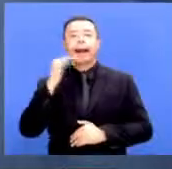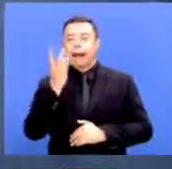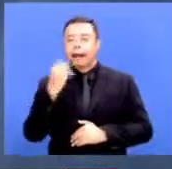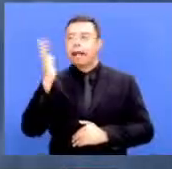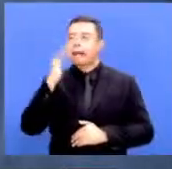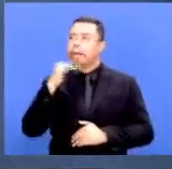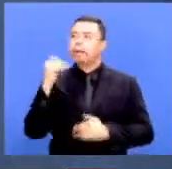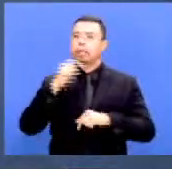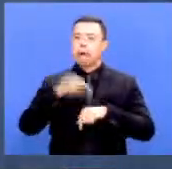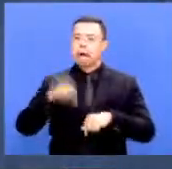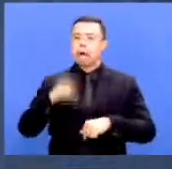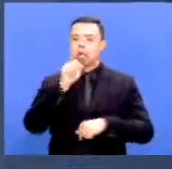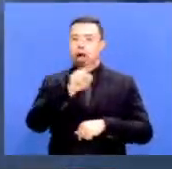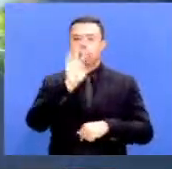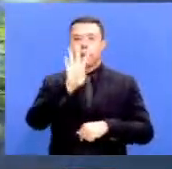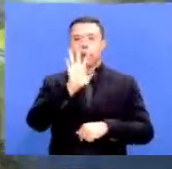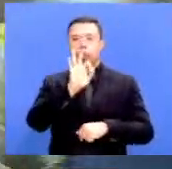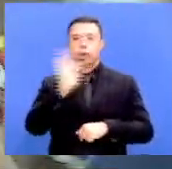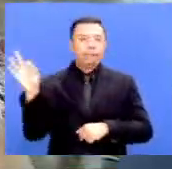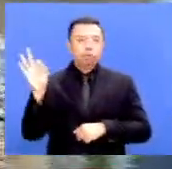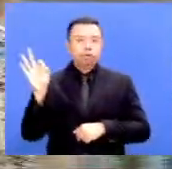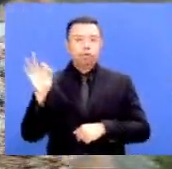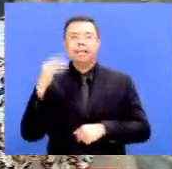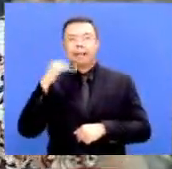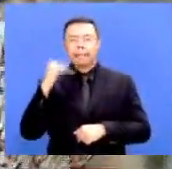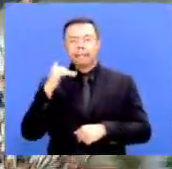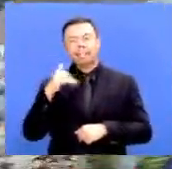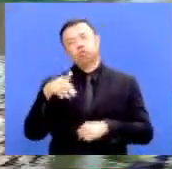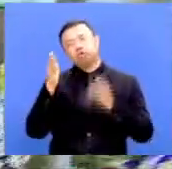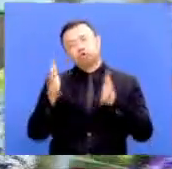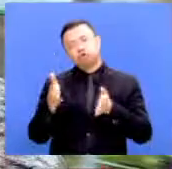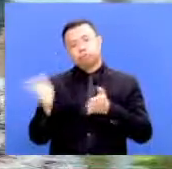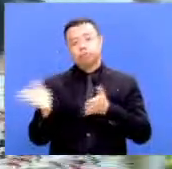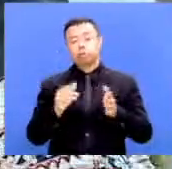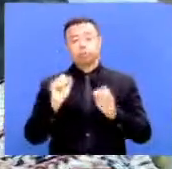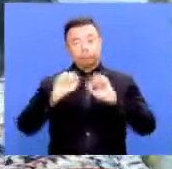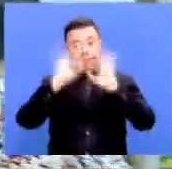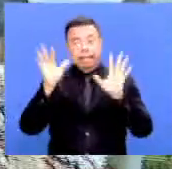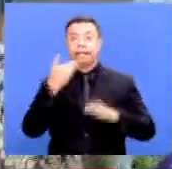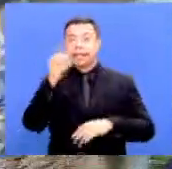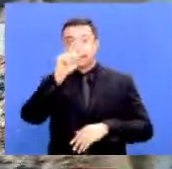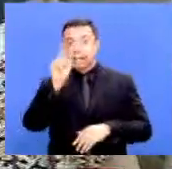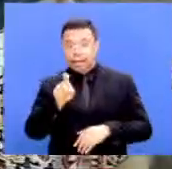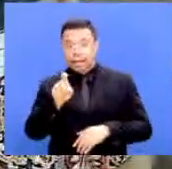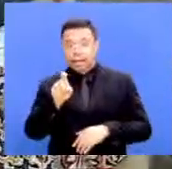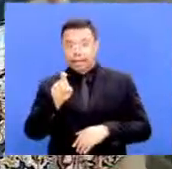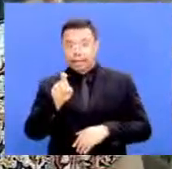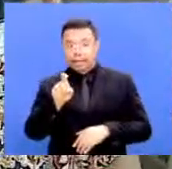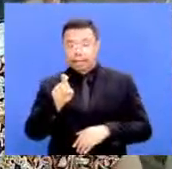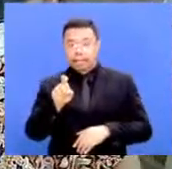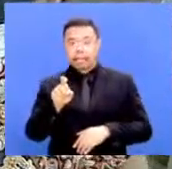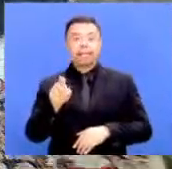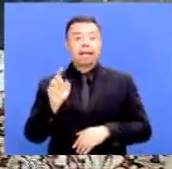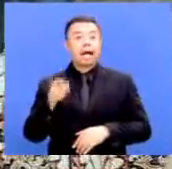ini bahkan mencapai Rp140.000 untuk jenis cabai tertentu. Nah, untuk lebih jelasnya kami akan coba berbincang-bincang kembali